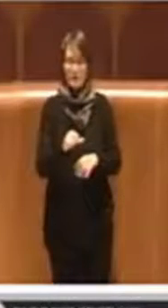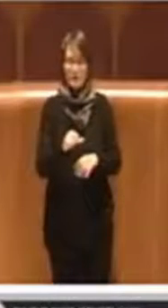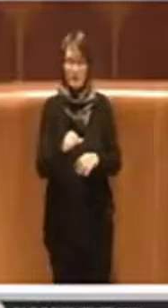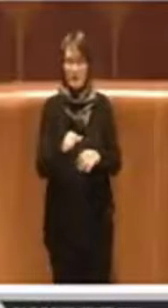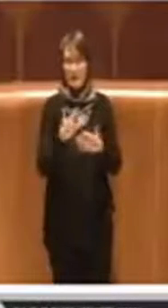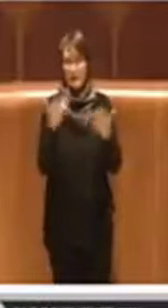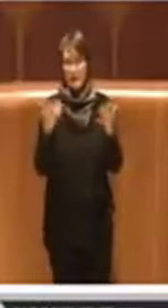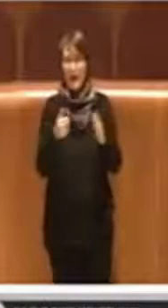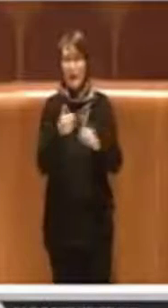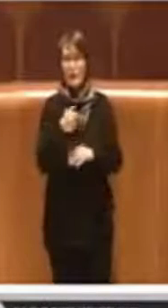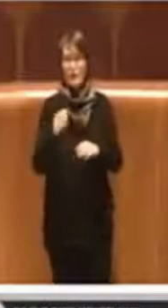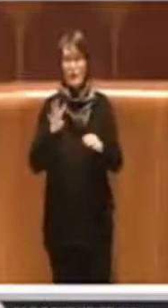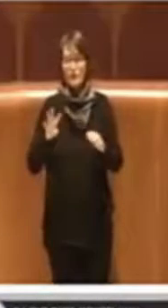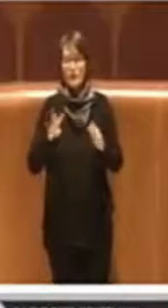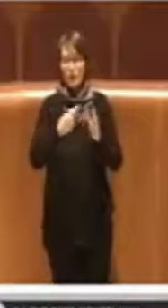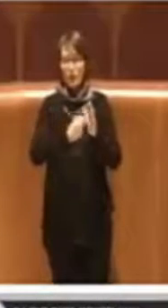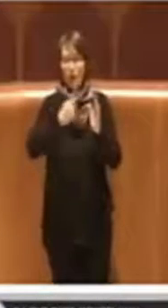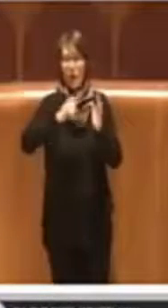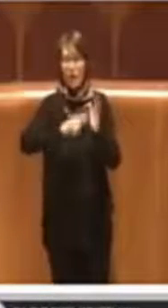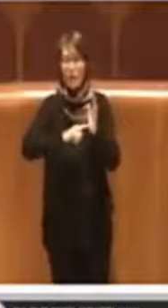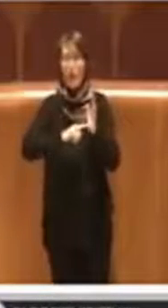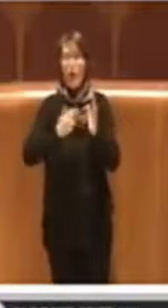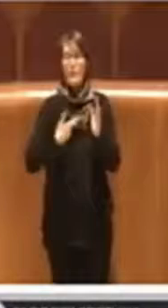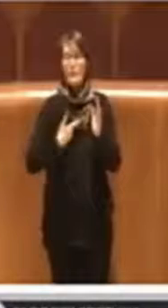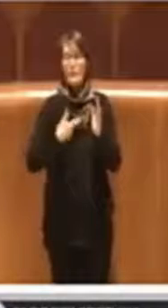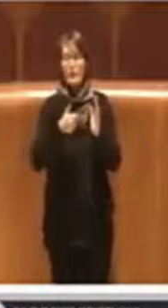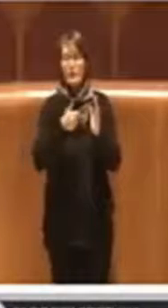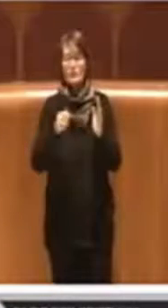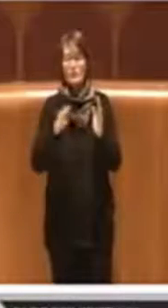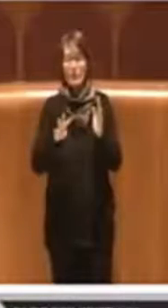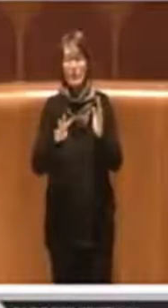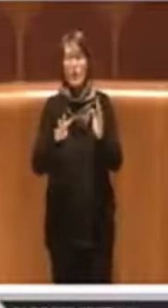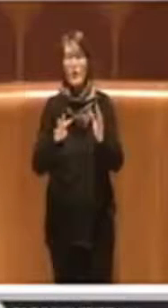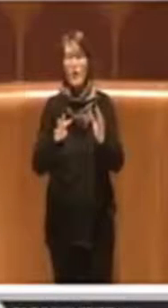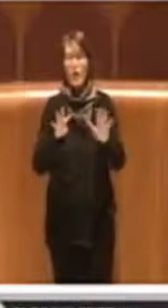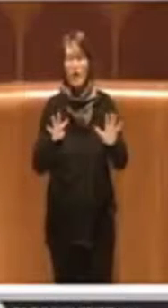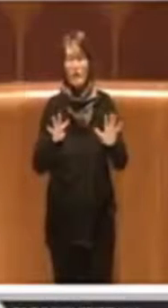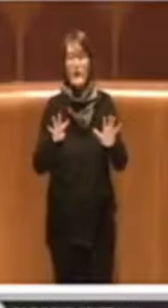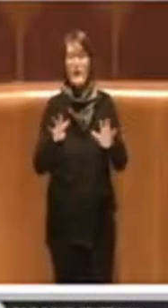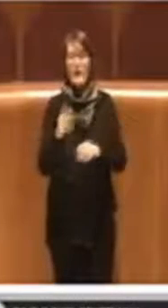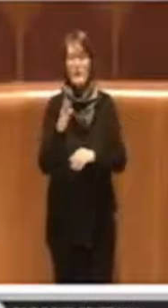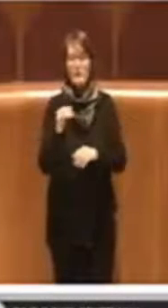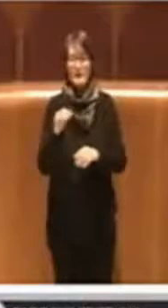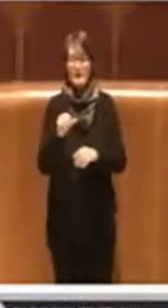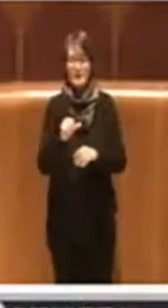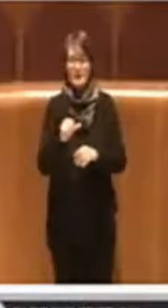l'articolo 109, subito prima dell'ultimo capo del regolamento,